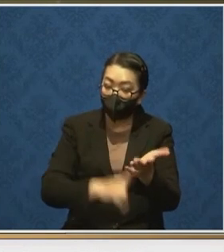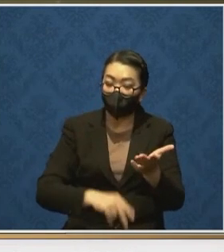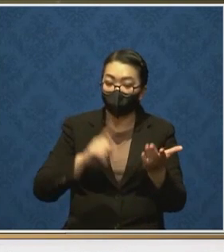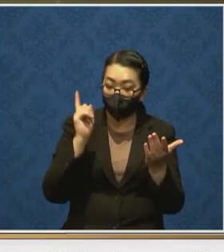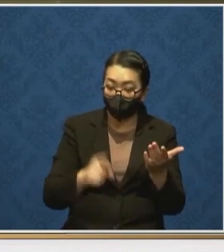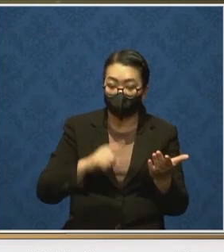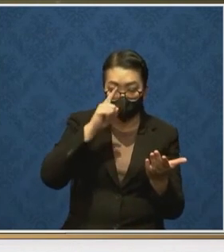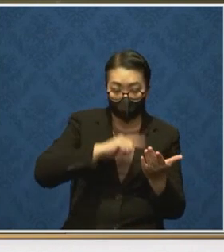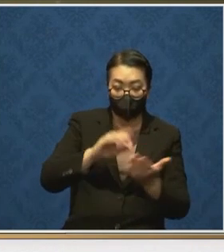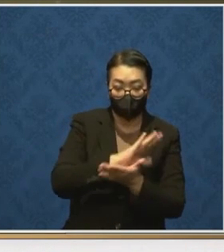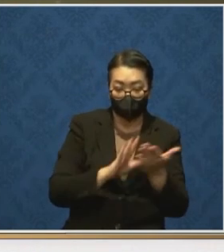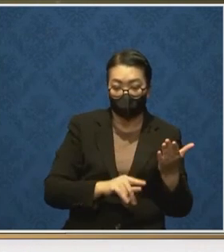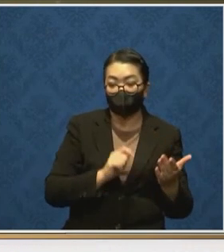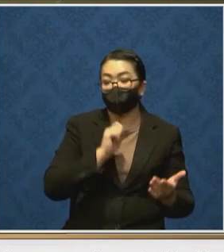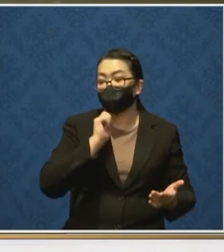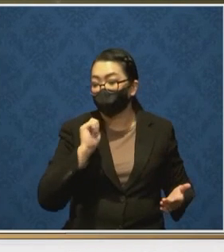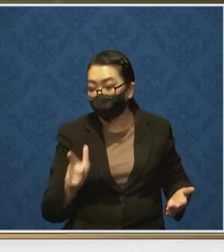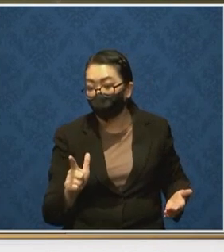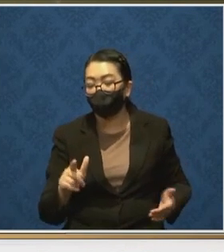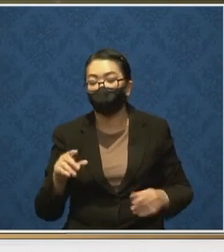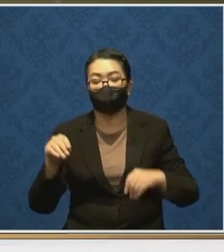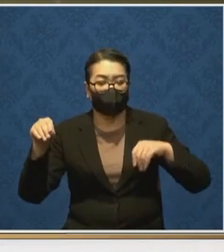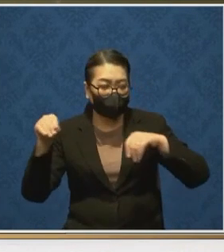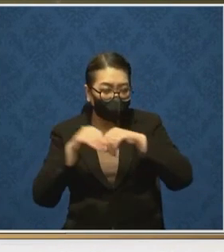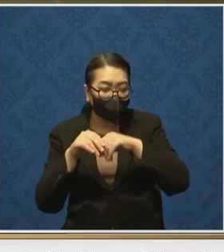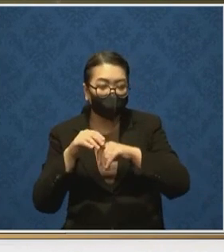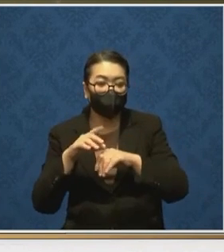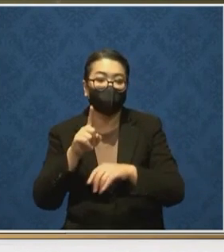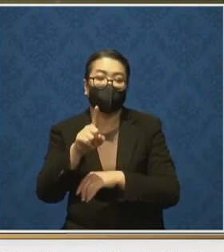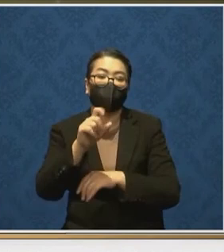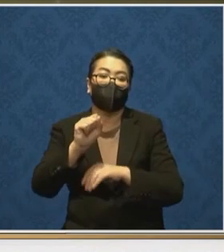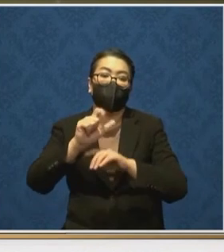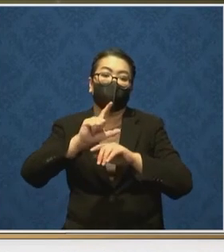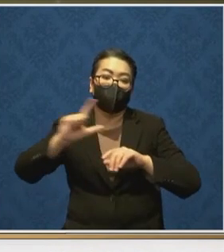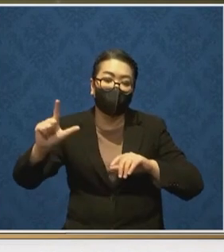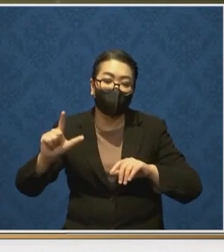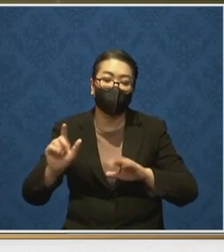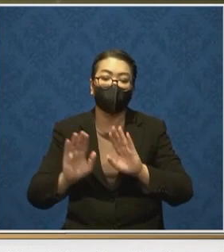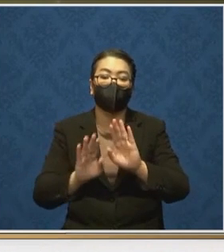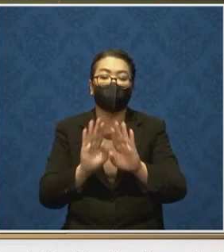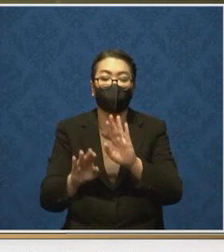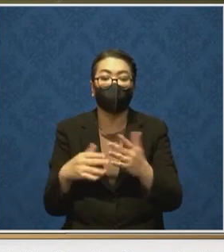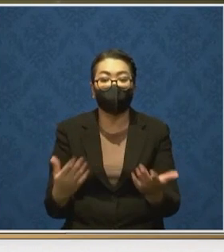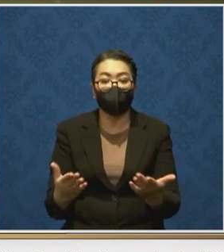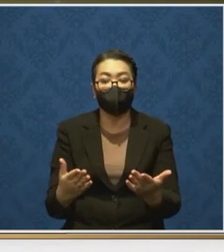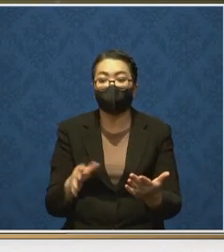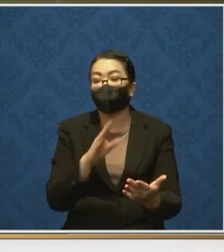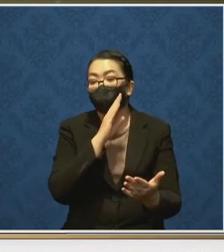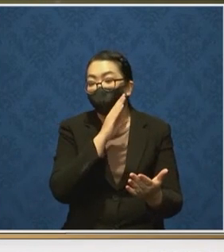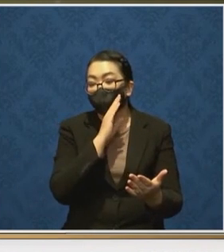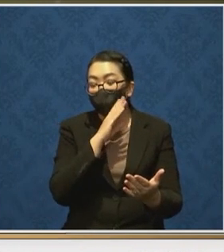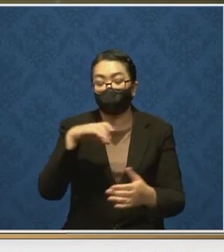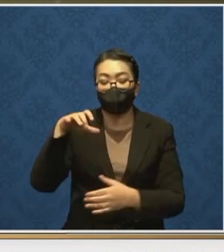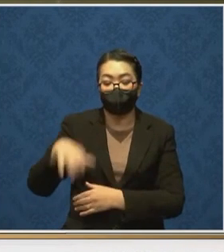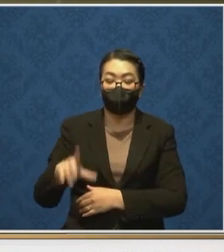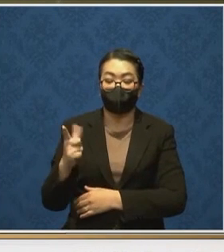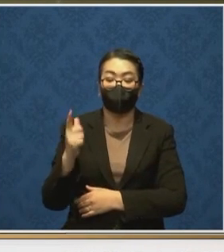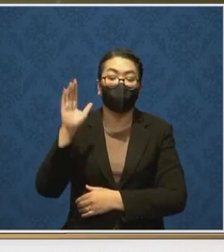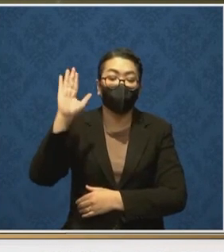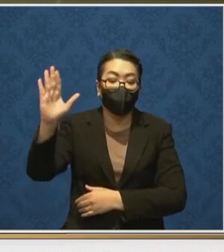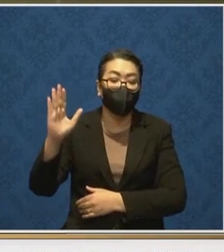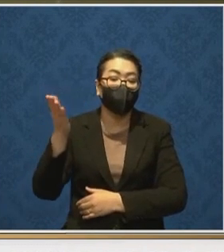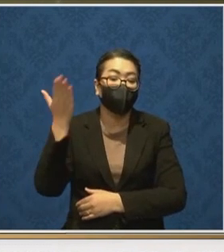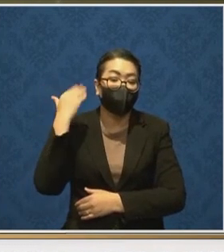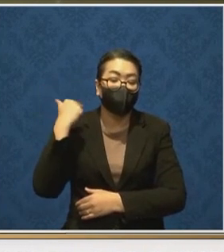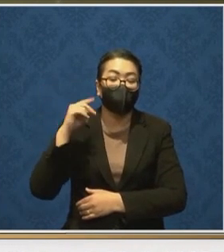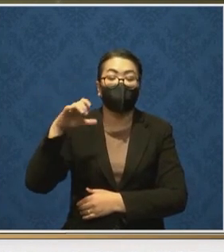ต้องจ่ายกรณีแพ้คดีอาจจะเฉียดสูงถึง 100 ล้านบาท เมื่อเทียบเคียงกับกรณีคดีเมืองทองของประเทศเวเซ